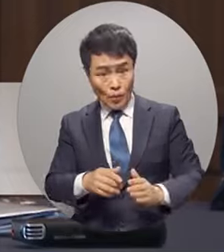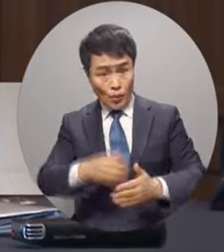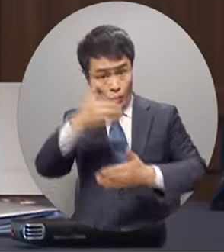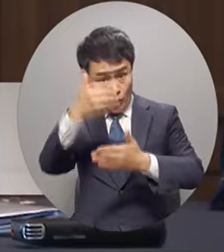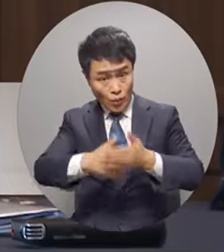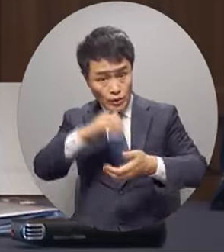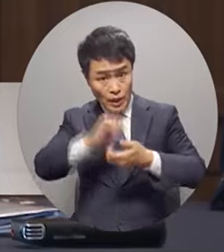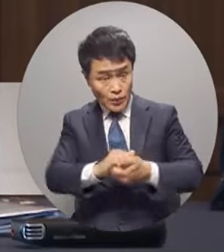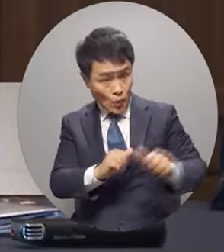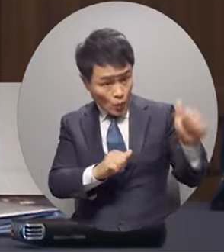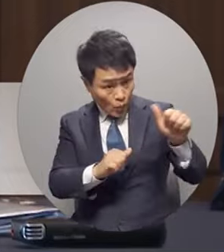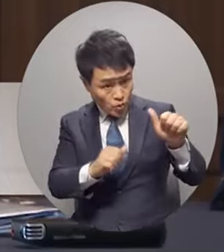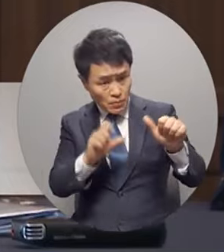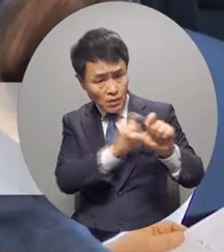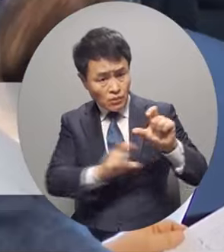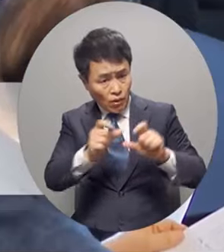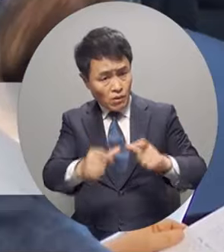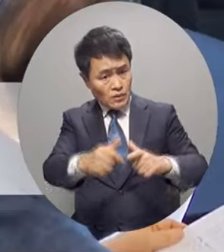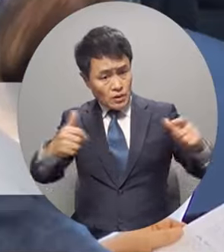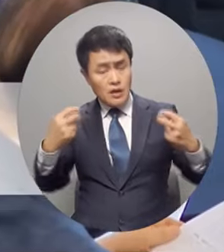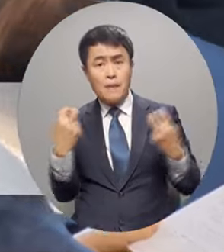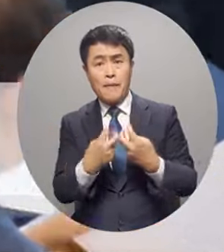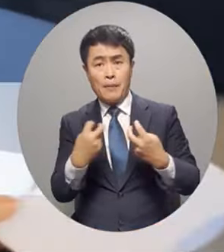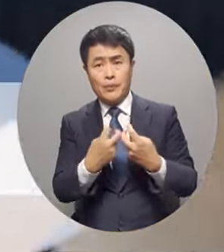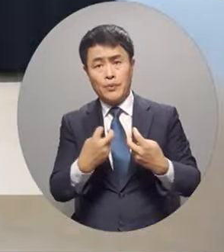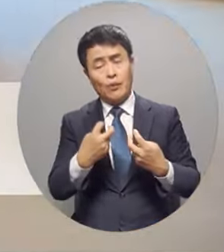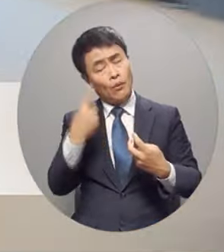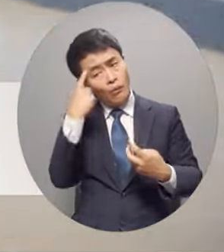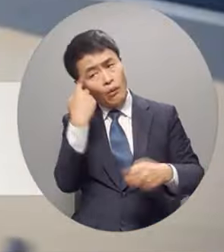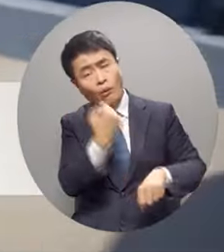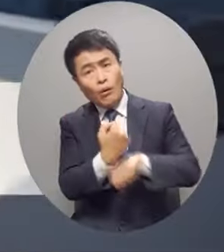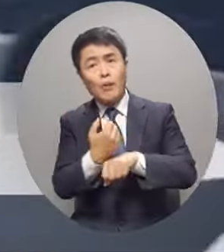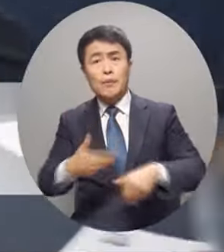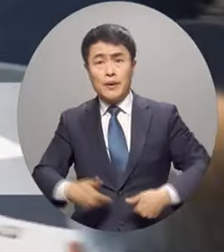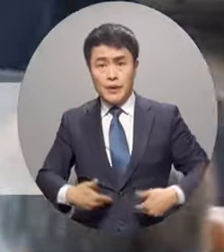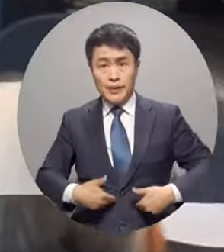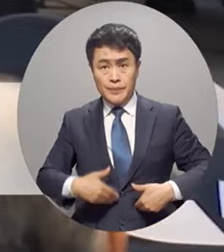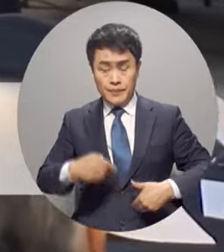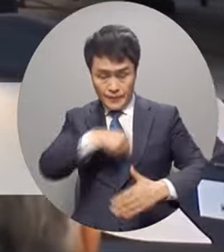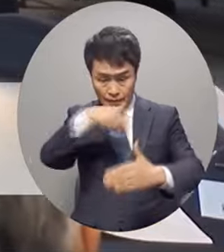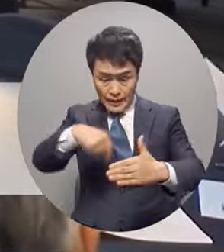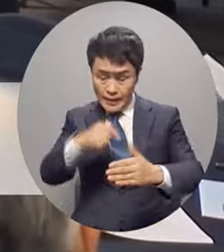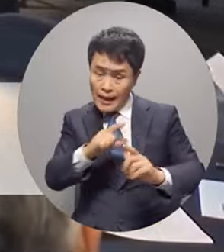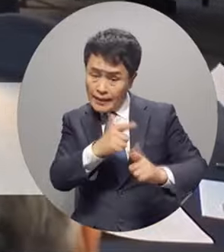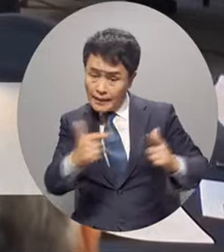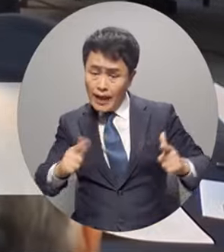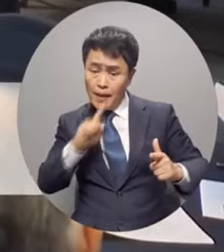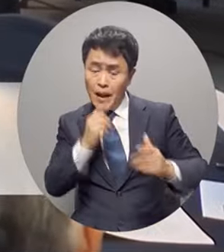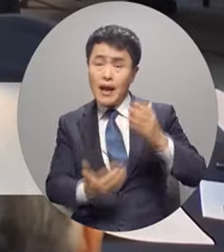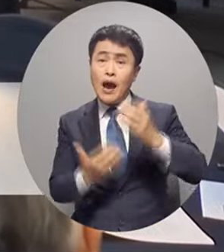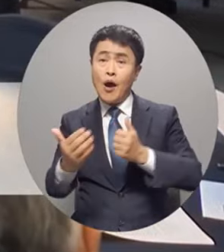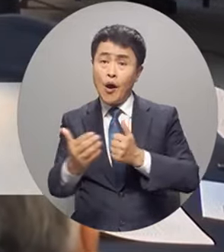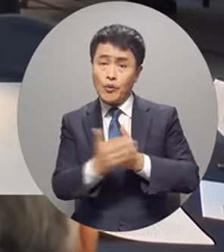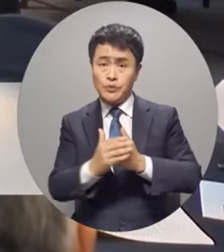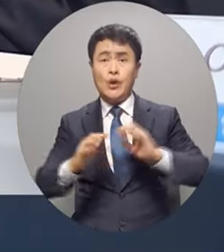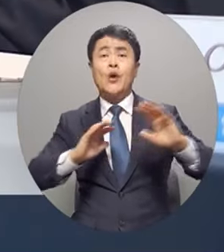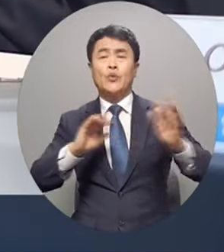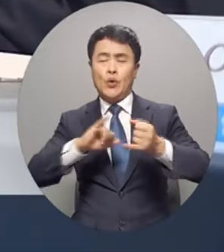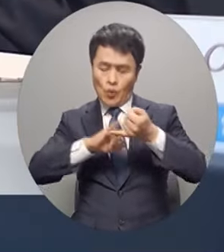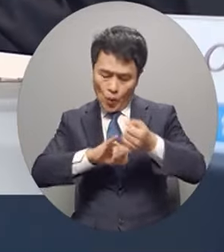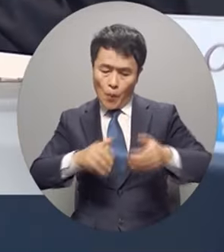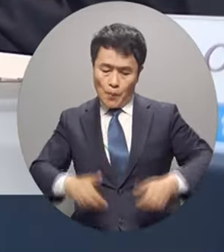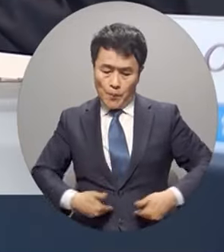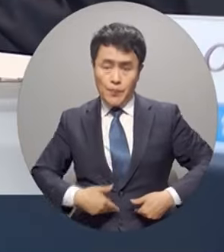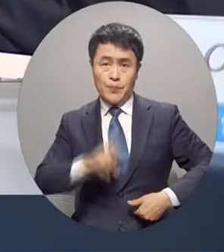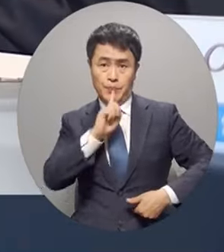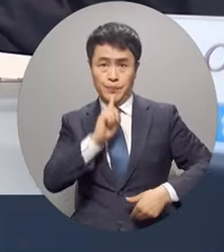5천만 원에서 더 상향하는 방법도 고려할 수 있지 않겠냐며 당내에서 다양한 의견이 있어 토론이 꼭 필요하다고